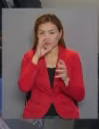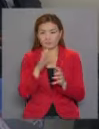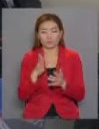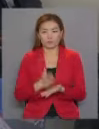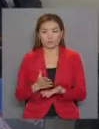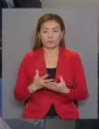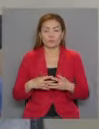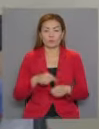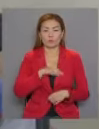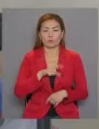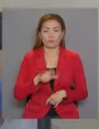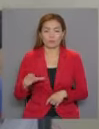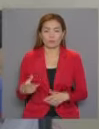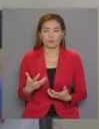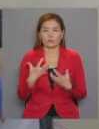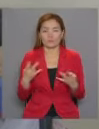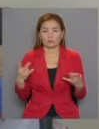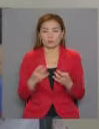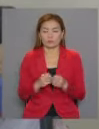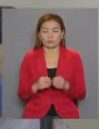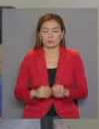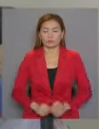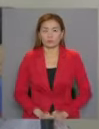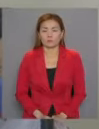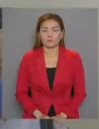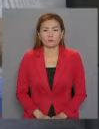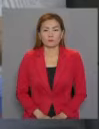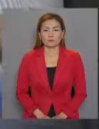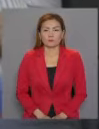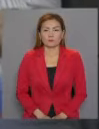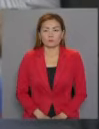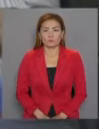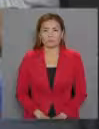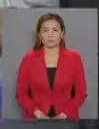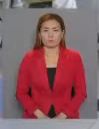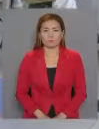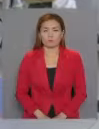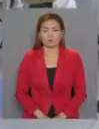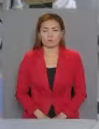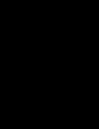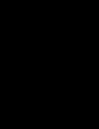да, қам көңіл жандар қамқорлыққа зәру. Гауһар Нұрлыбекқызы, Тілеуқабыл Ғұмаров, жаңалық қызметі.